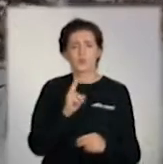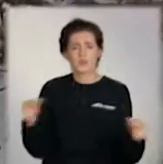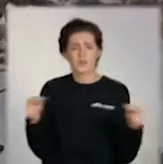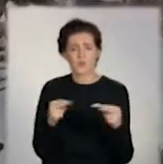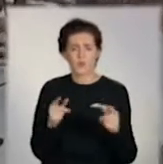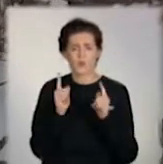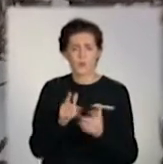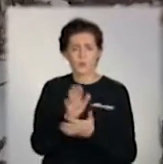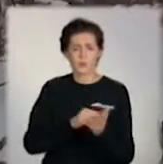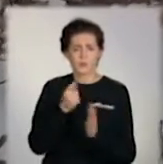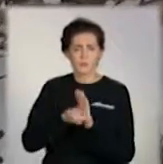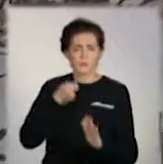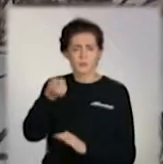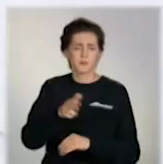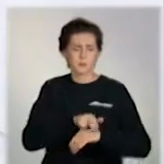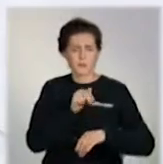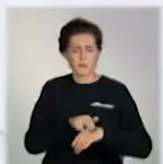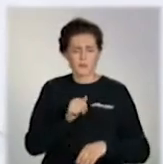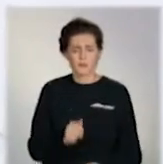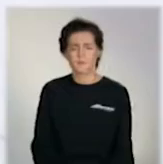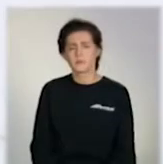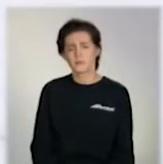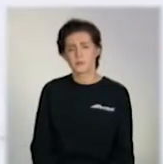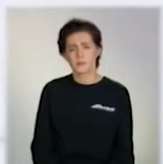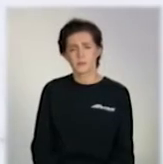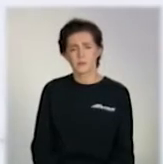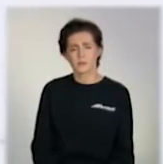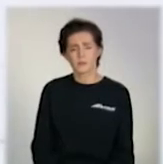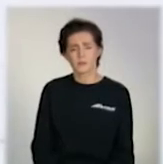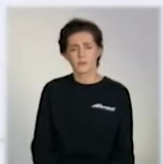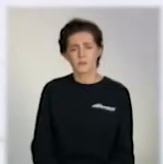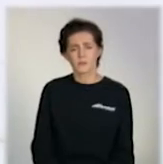готують звернення до поліції. Олена Успенська, Володимир Краснов, телеканал «Донбас».